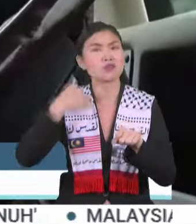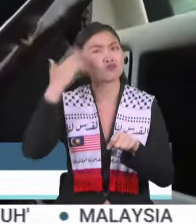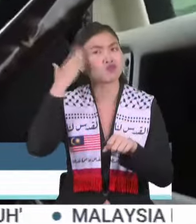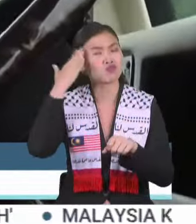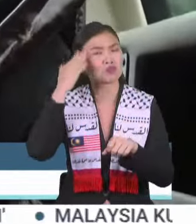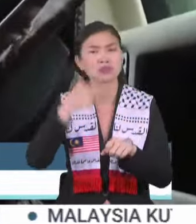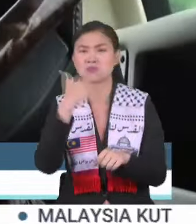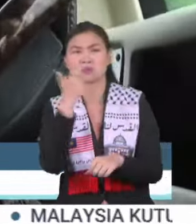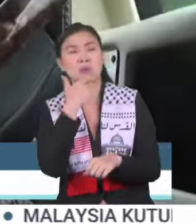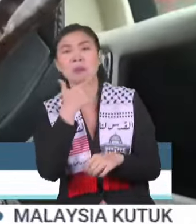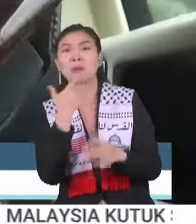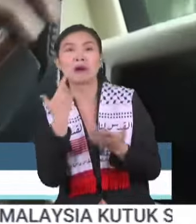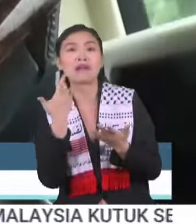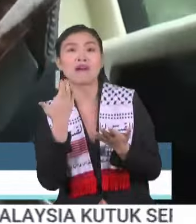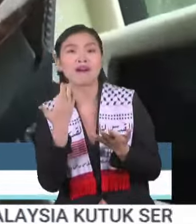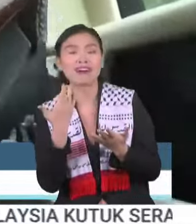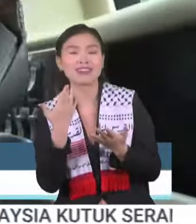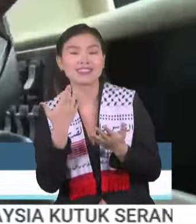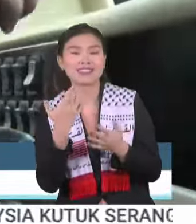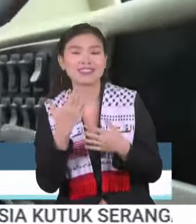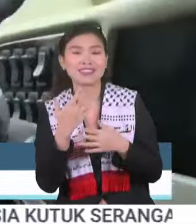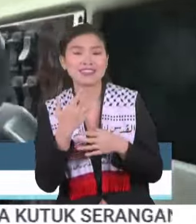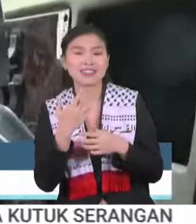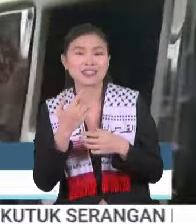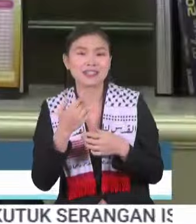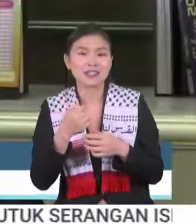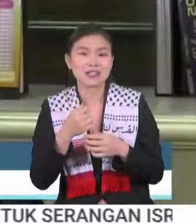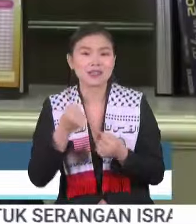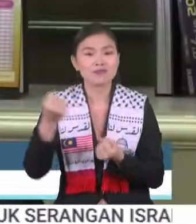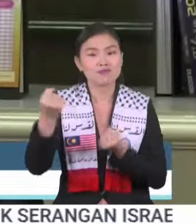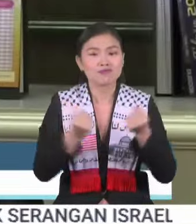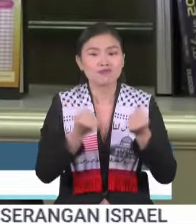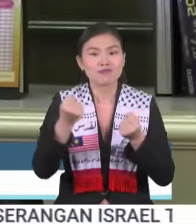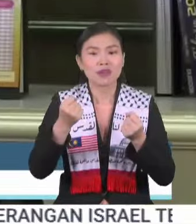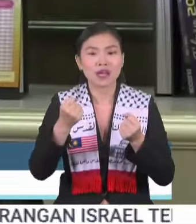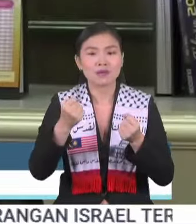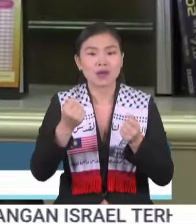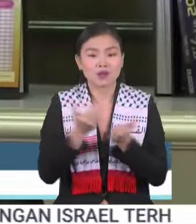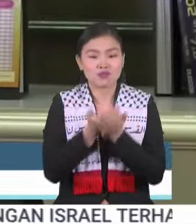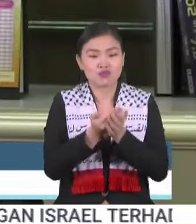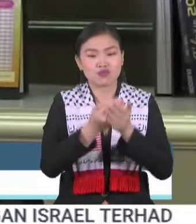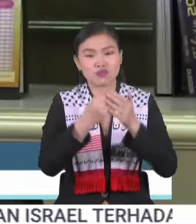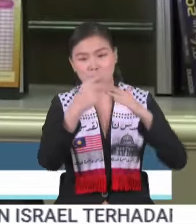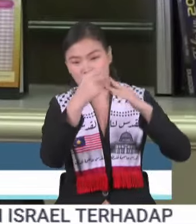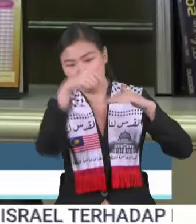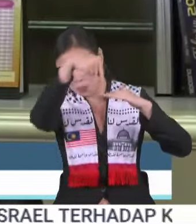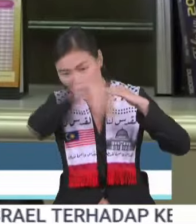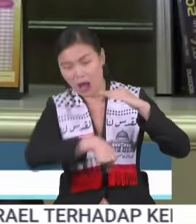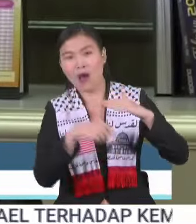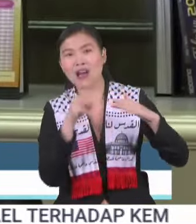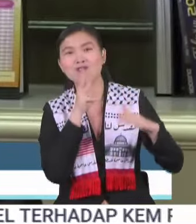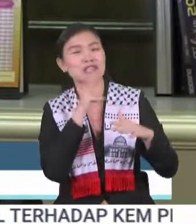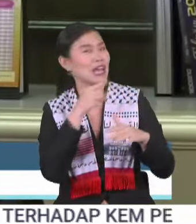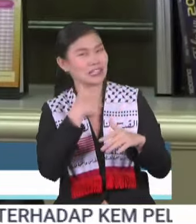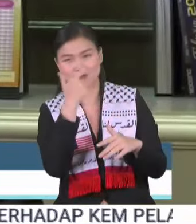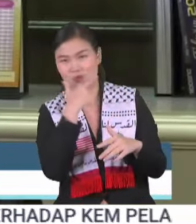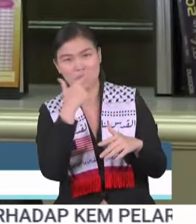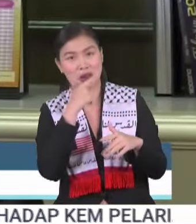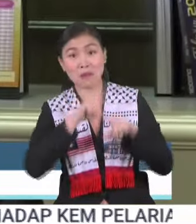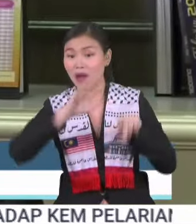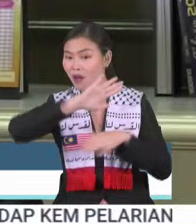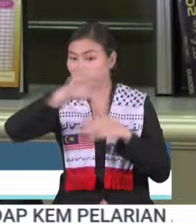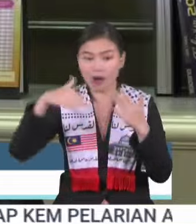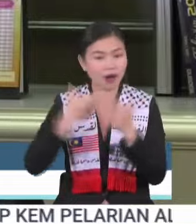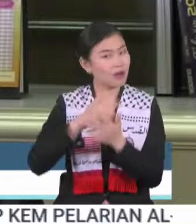dia tak nak buat ialah untuk memandu kapal selam. Yang lain semua dia boleh